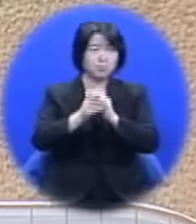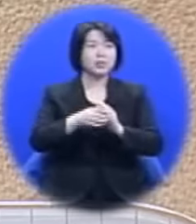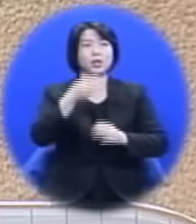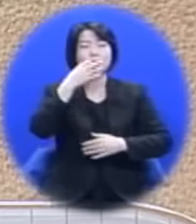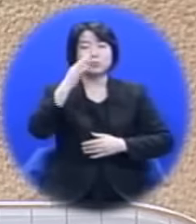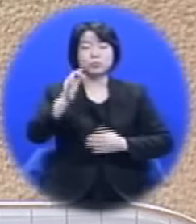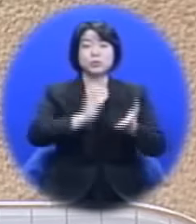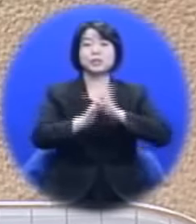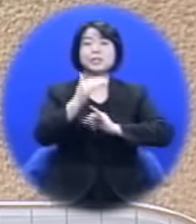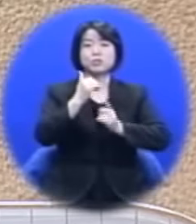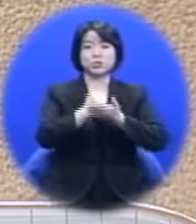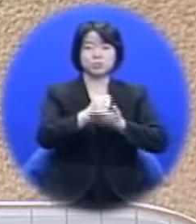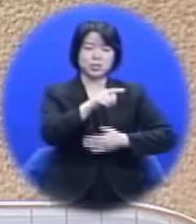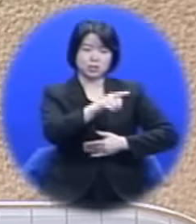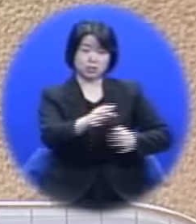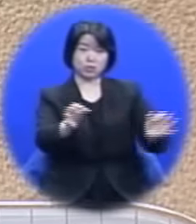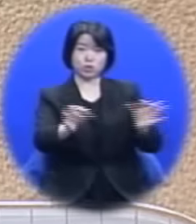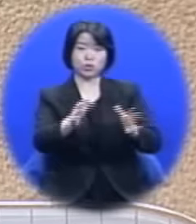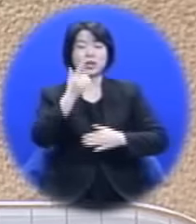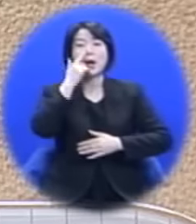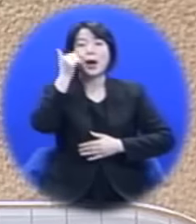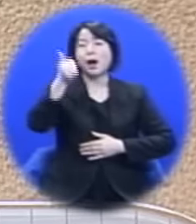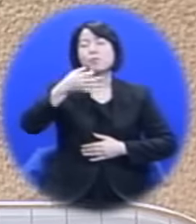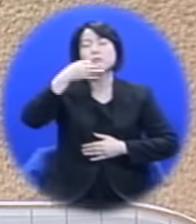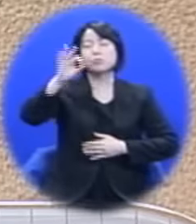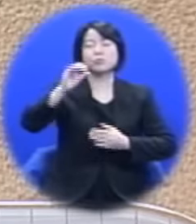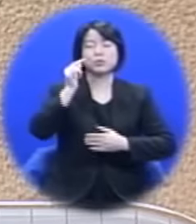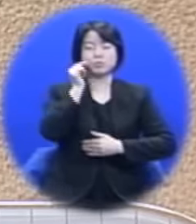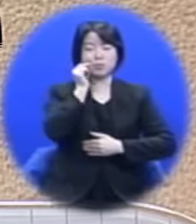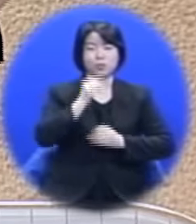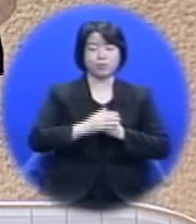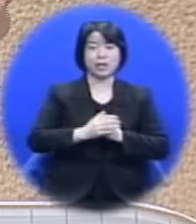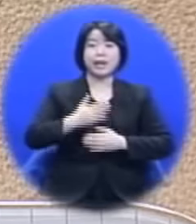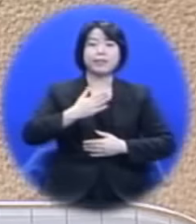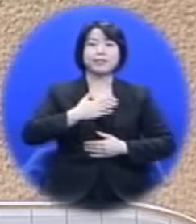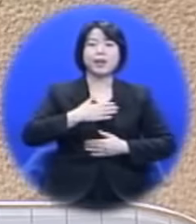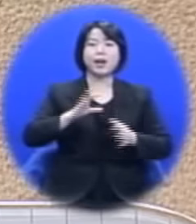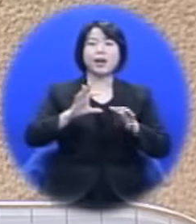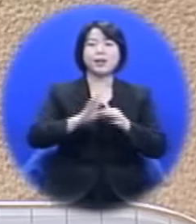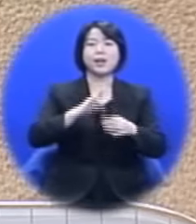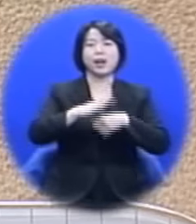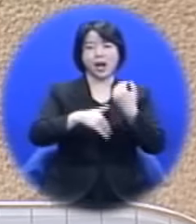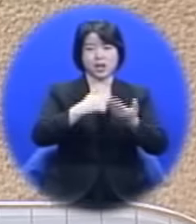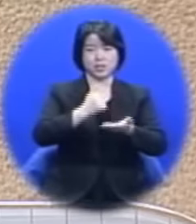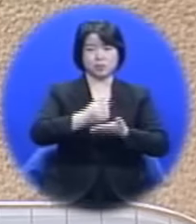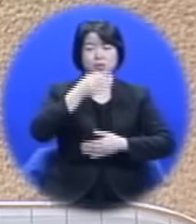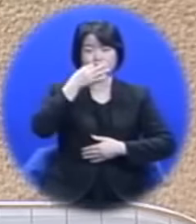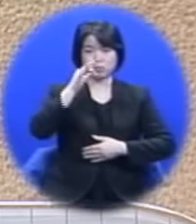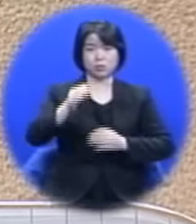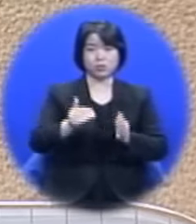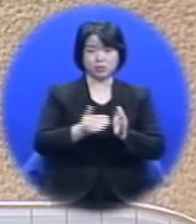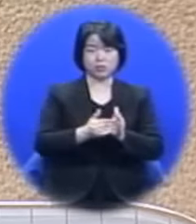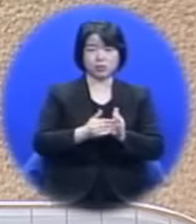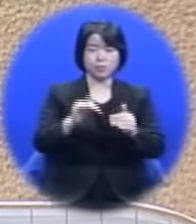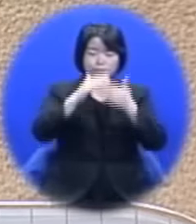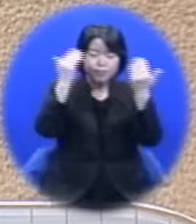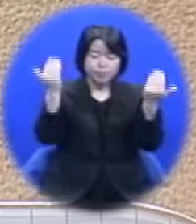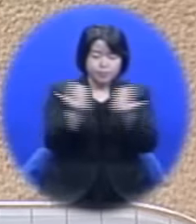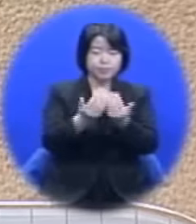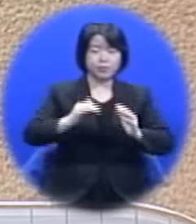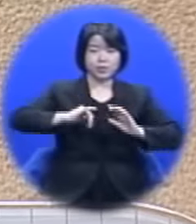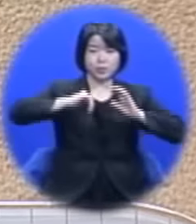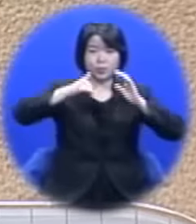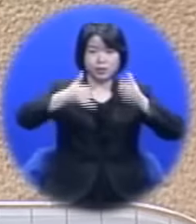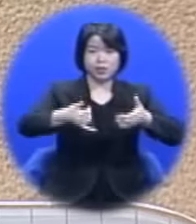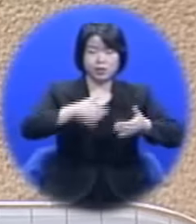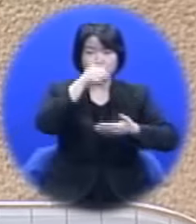그 순간에는 아버지라고 부르지 못하셨어요 나의 하나님이라고 하셨어요 온 인류의 죄를